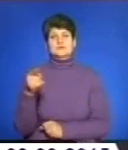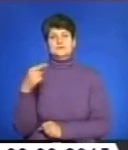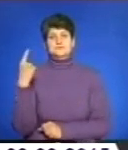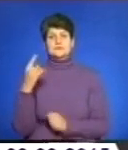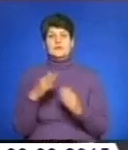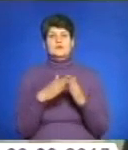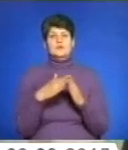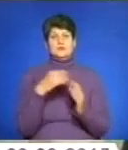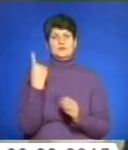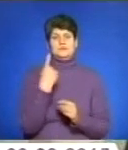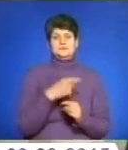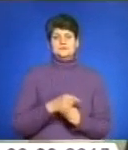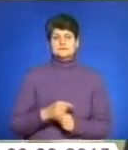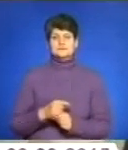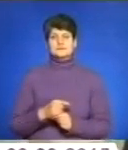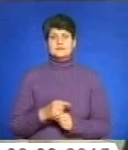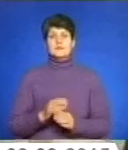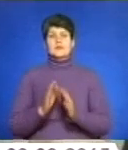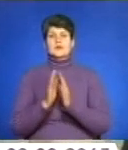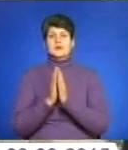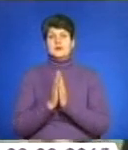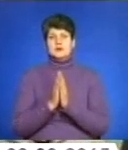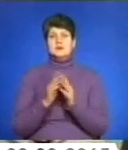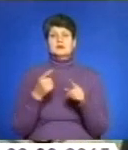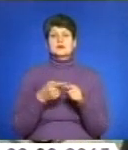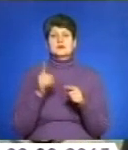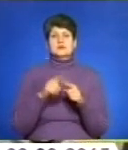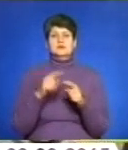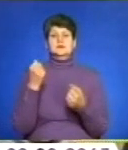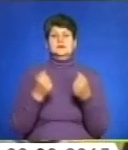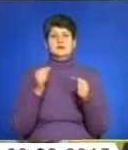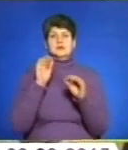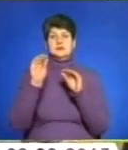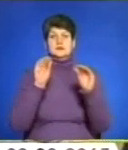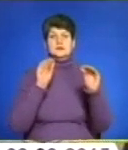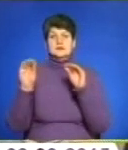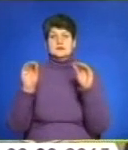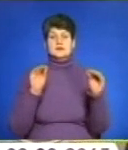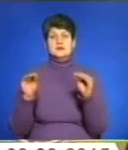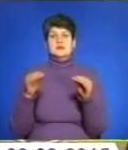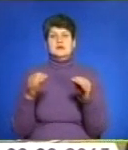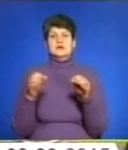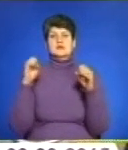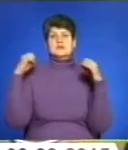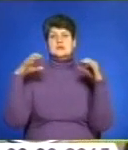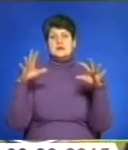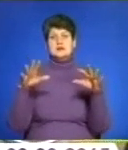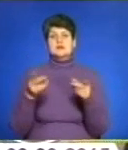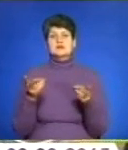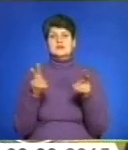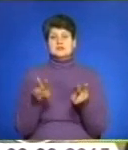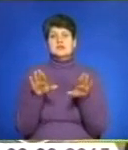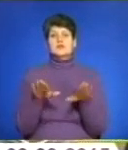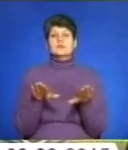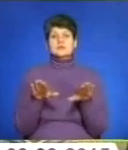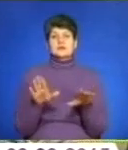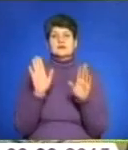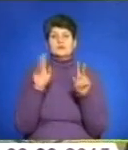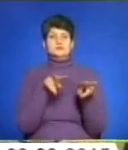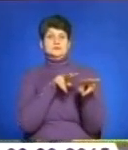сусідніх областях. Закликаю дані автомобілі обладнати сигналізацію і залишати їх в місцях, де вони будуть